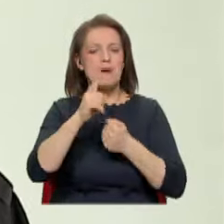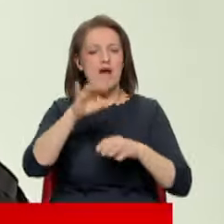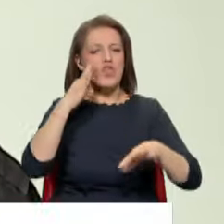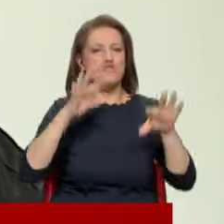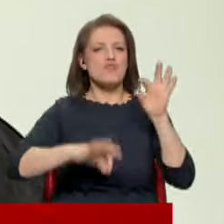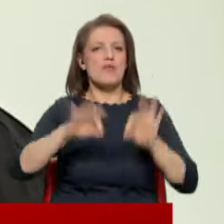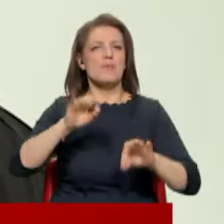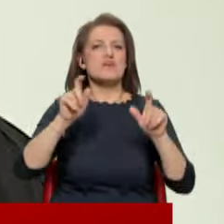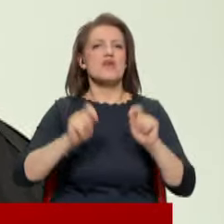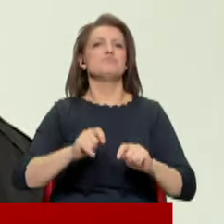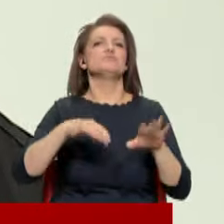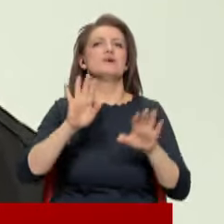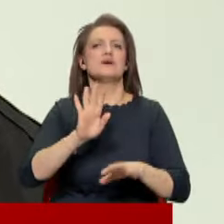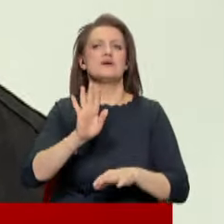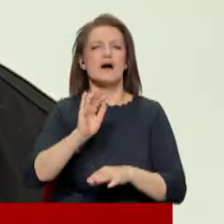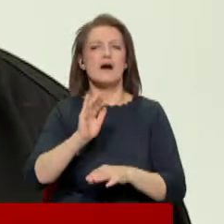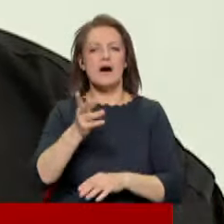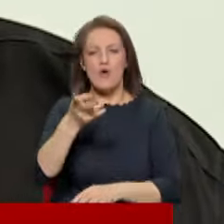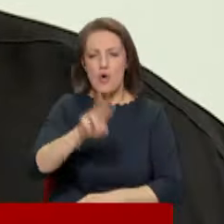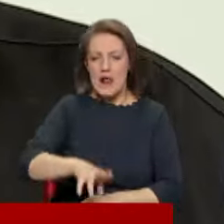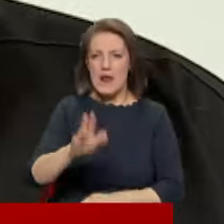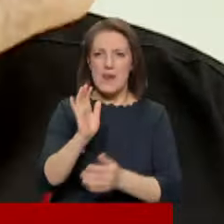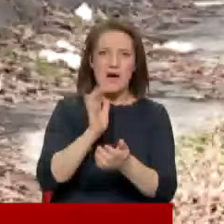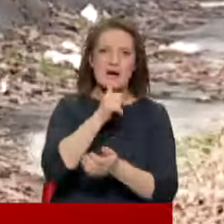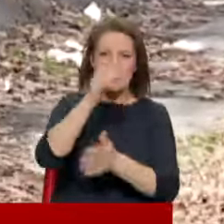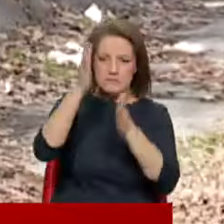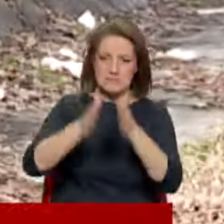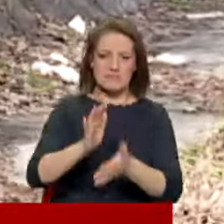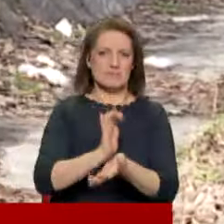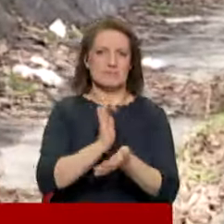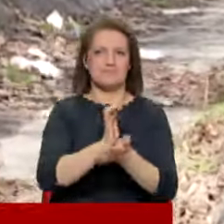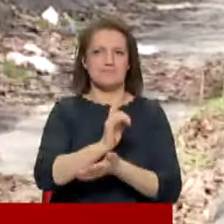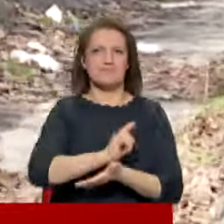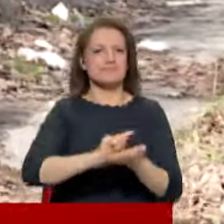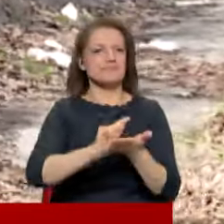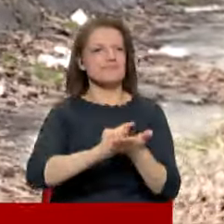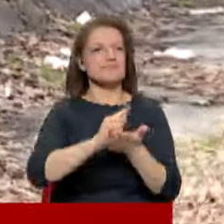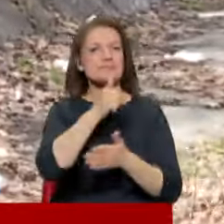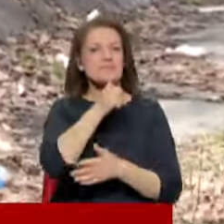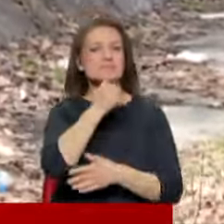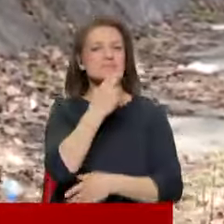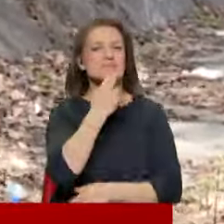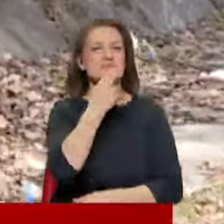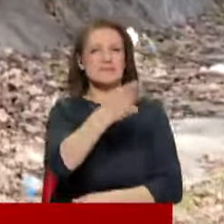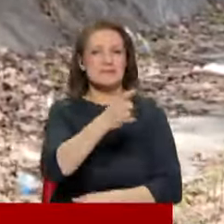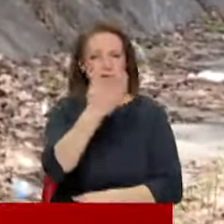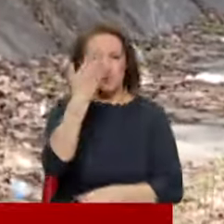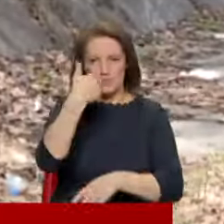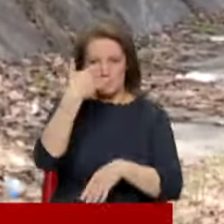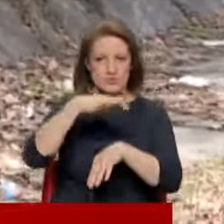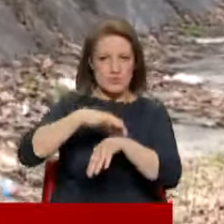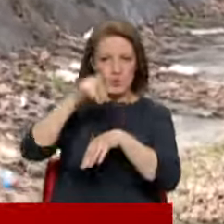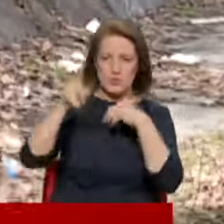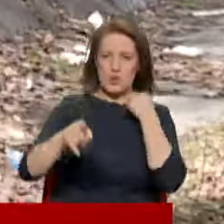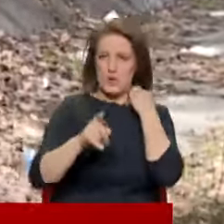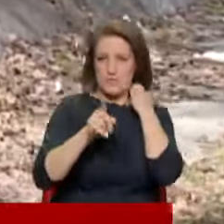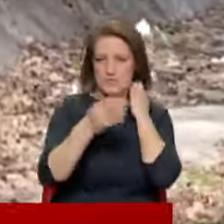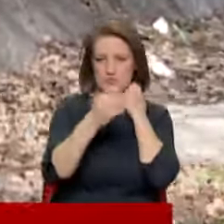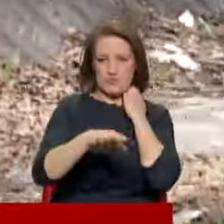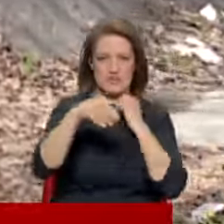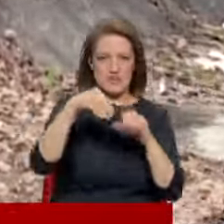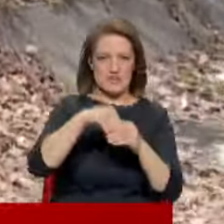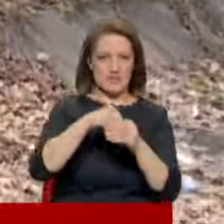yapılmadığını iddia ediyor yaşamını yitiren Oğuz Acı'nın ailesi. Yazar Eylem Tok ve estetik cerrah Bülent Cihan Timur'un çocuklarının